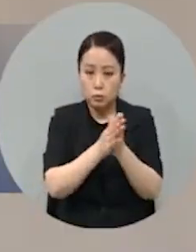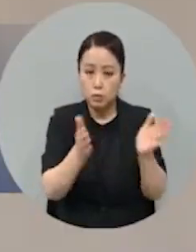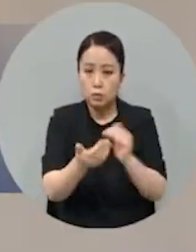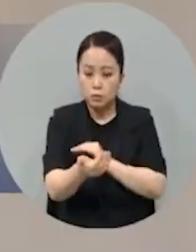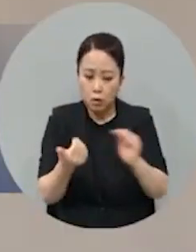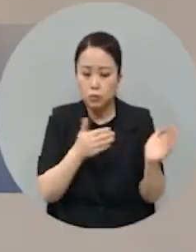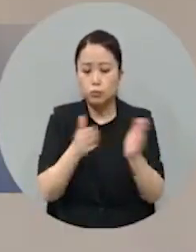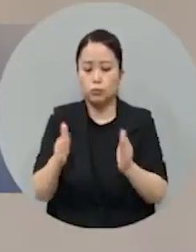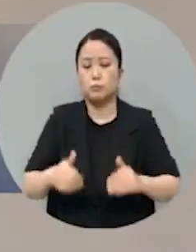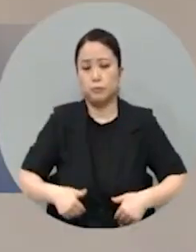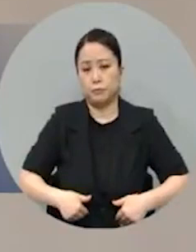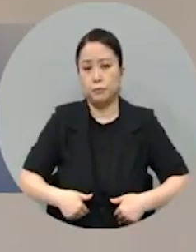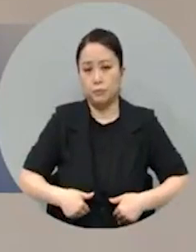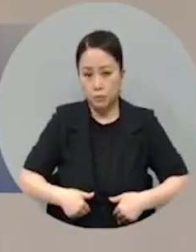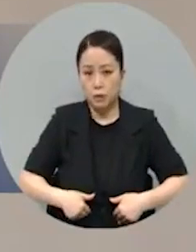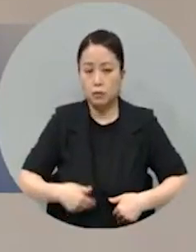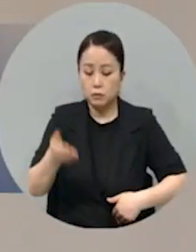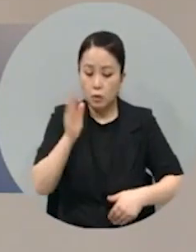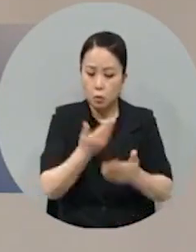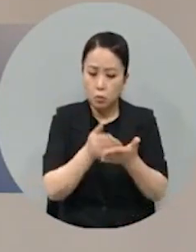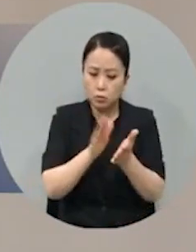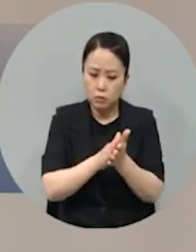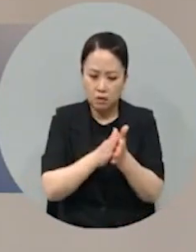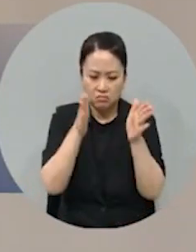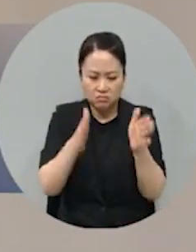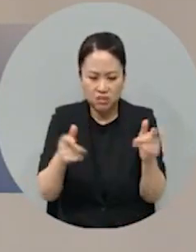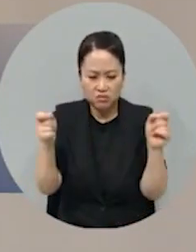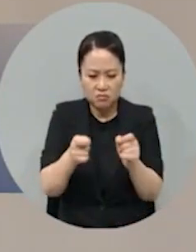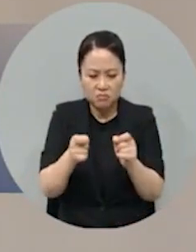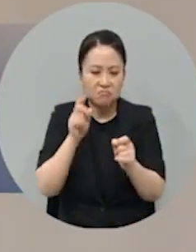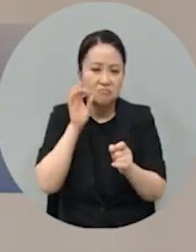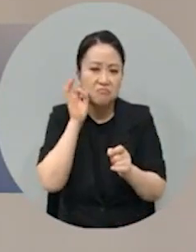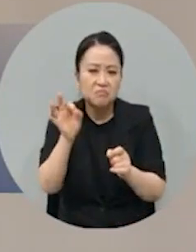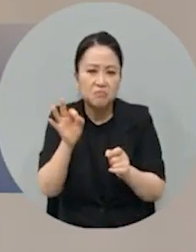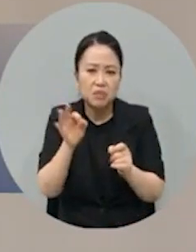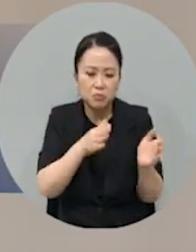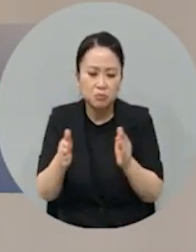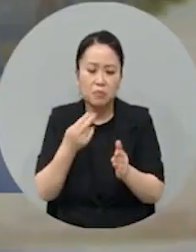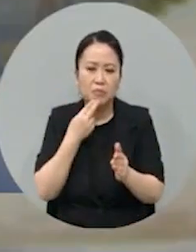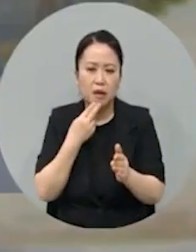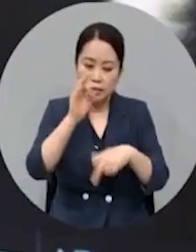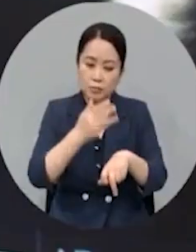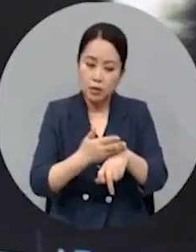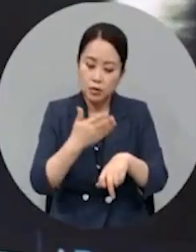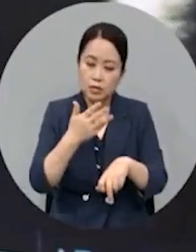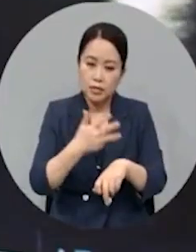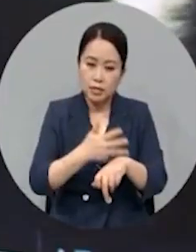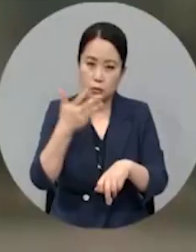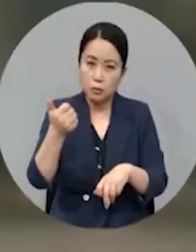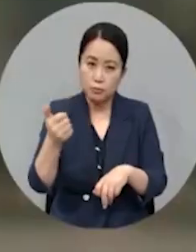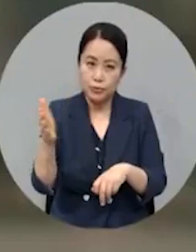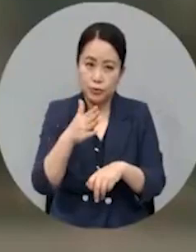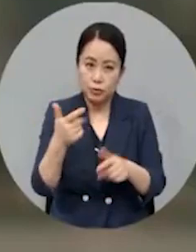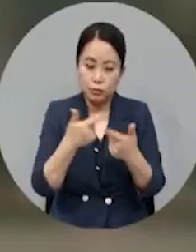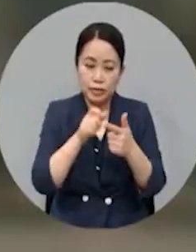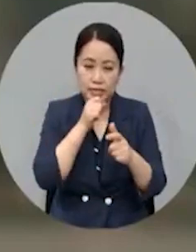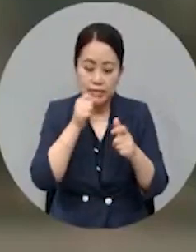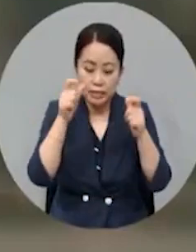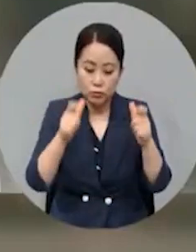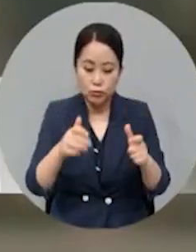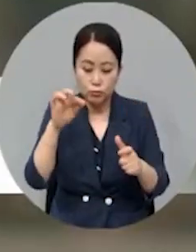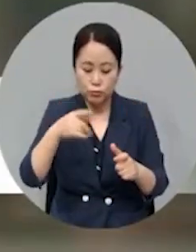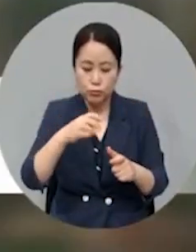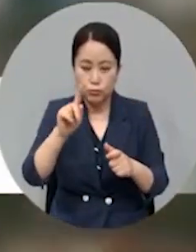거거든요. 공사 기간이 10일이라는 짧기 때문에 대비를 못했다라는 말은 핑계라고 생각합니다. 부산 진구 부암동의 한